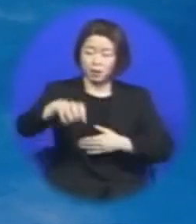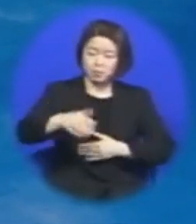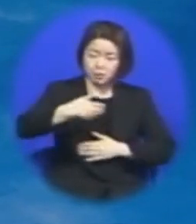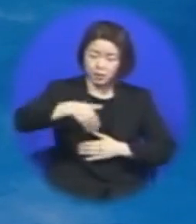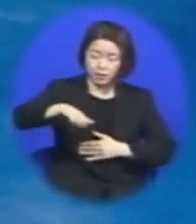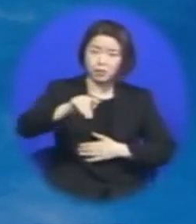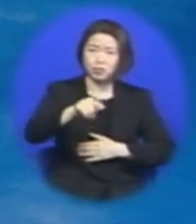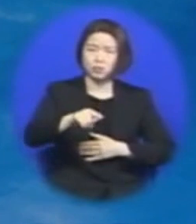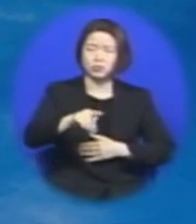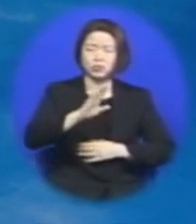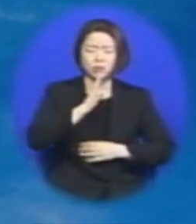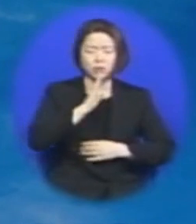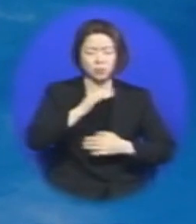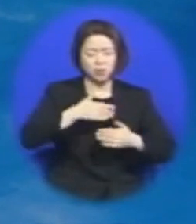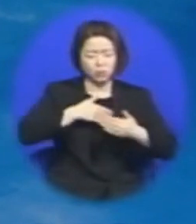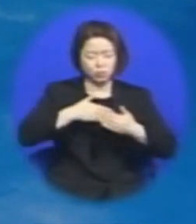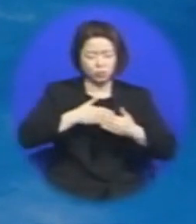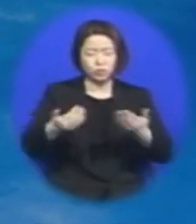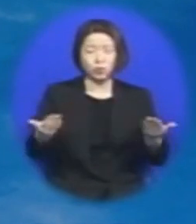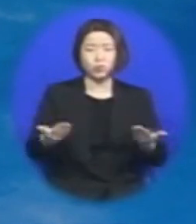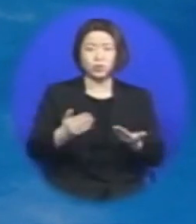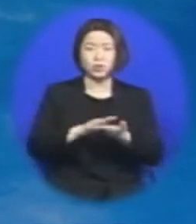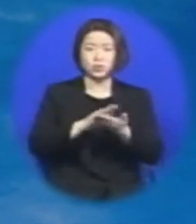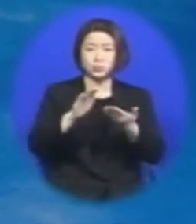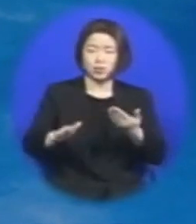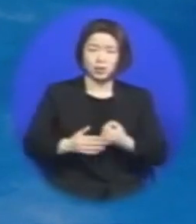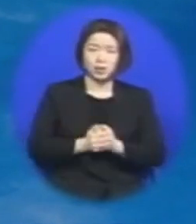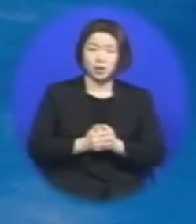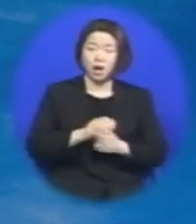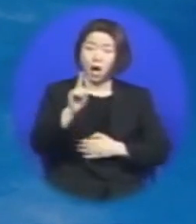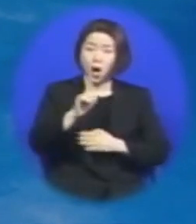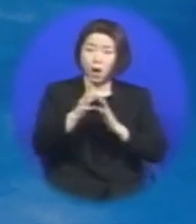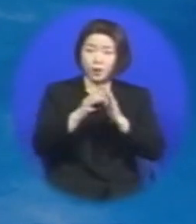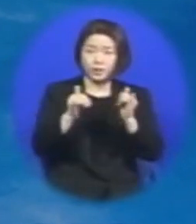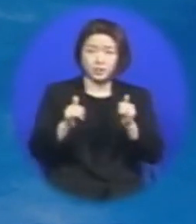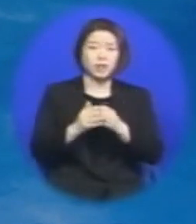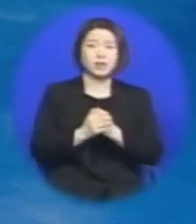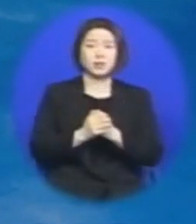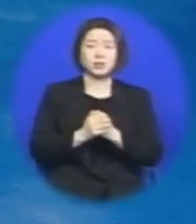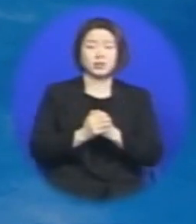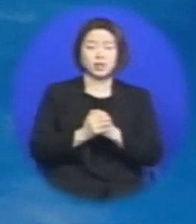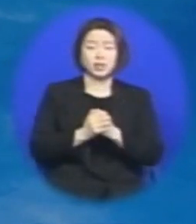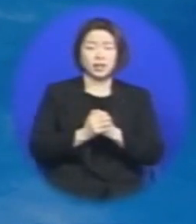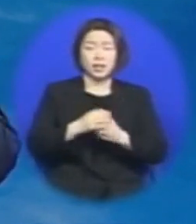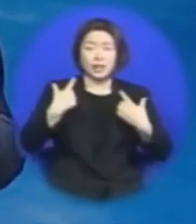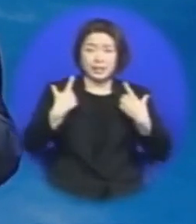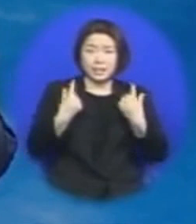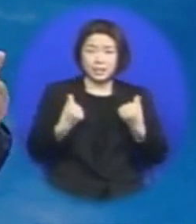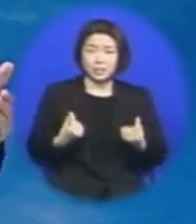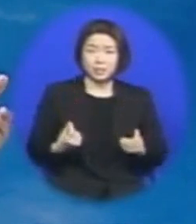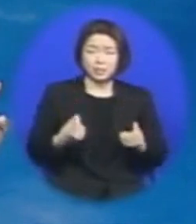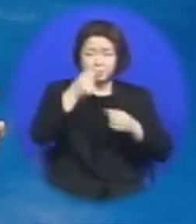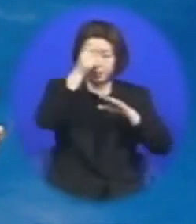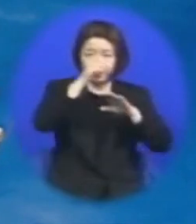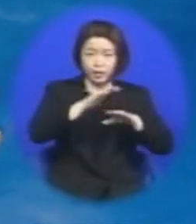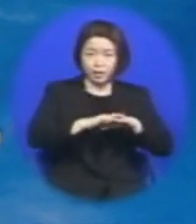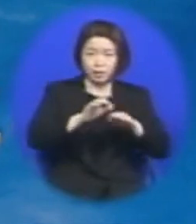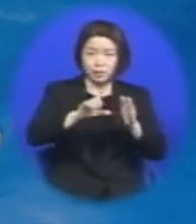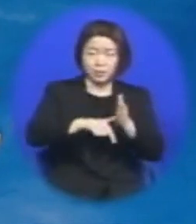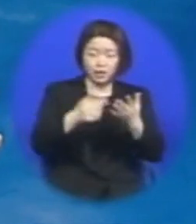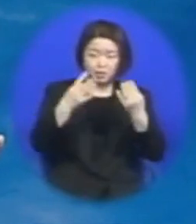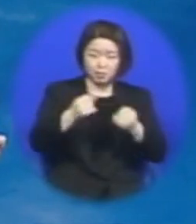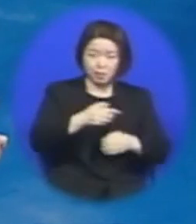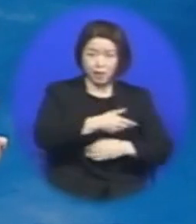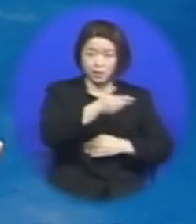두려운 일이에요 어떤 분은 여전히 벌써 예배 시간이 상당히